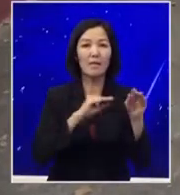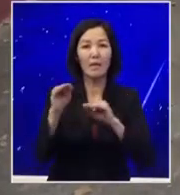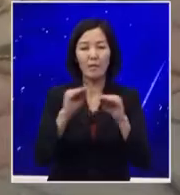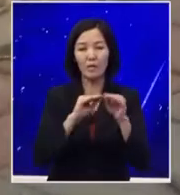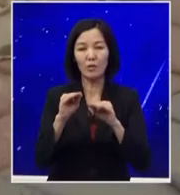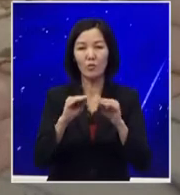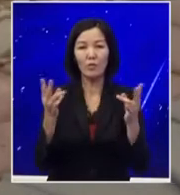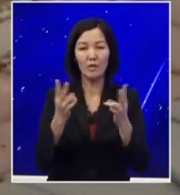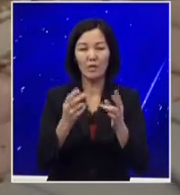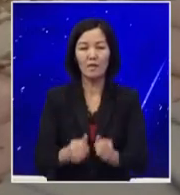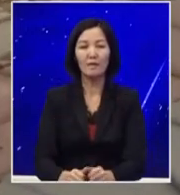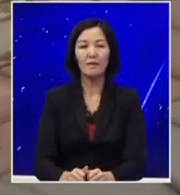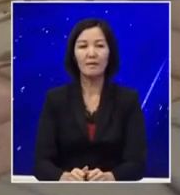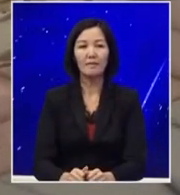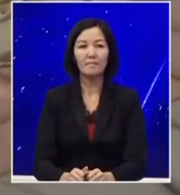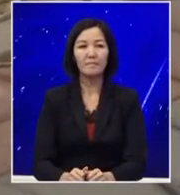жатыр.